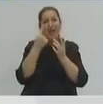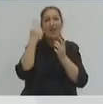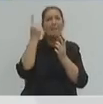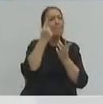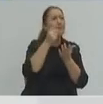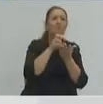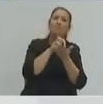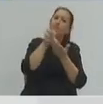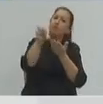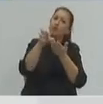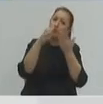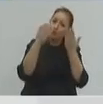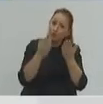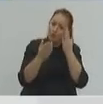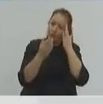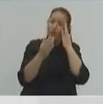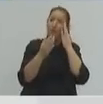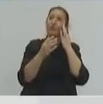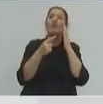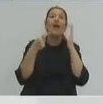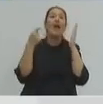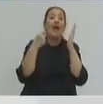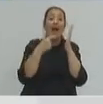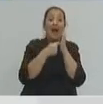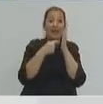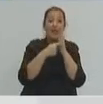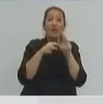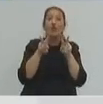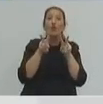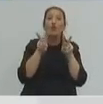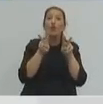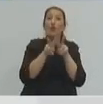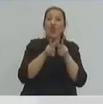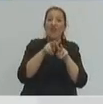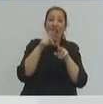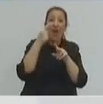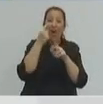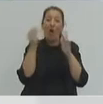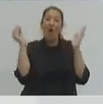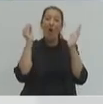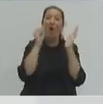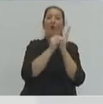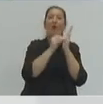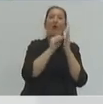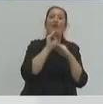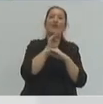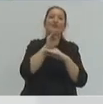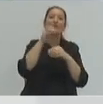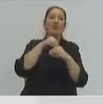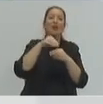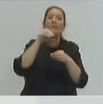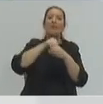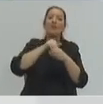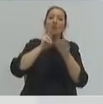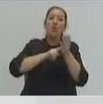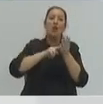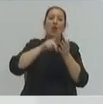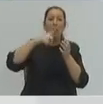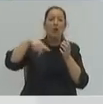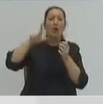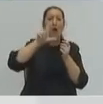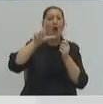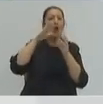kuruluşunun üzerinde isminin, Mustafa Canlı isminin yaşaması için meclis üyelerimizin gereğini yapacağına